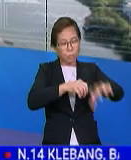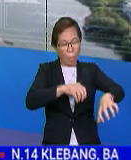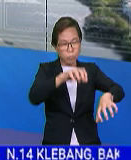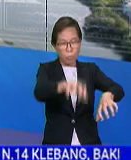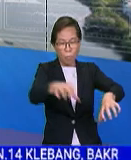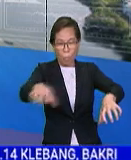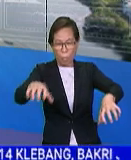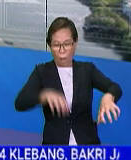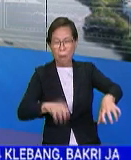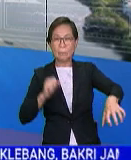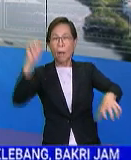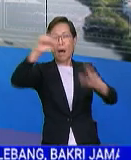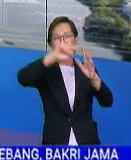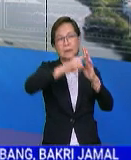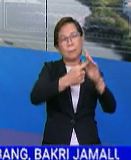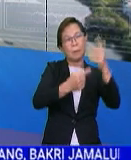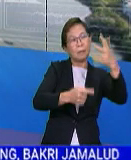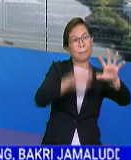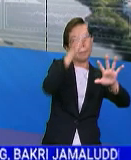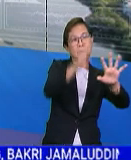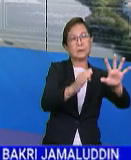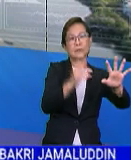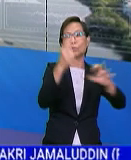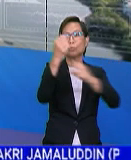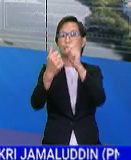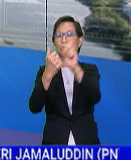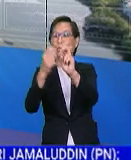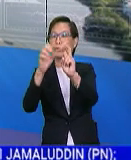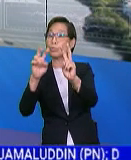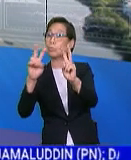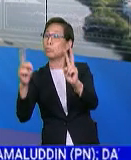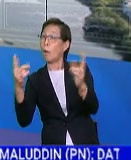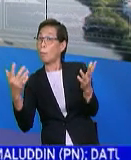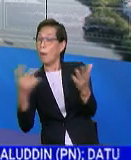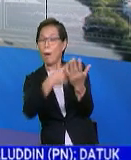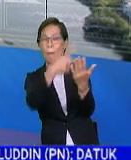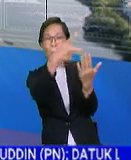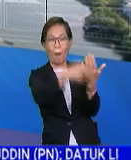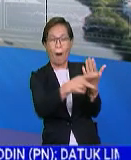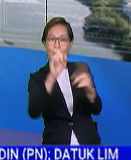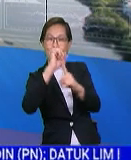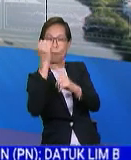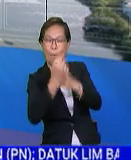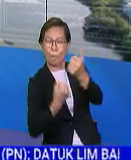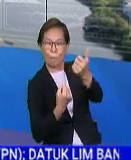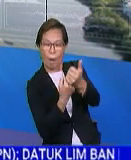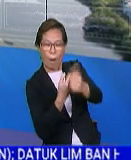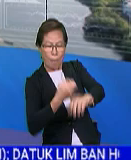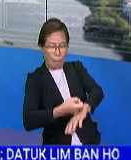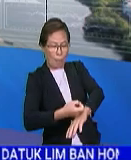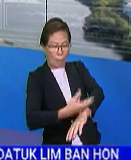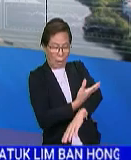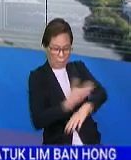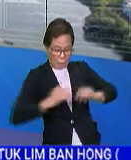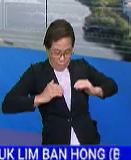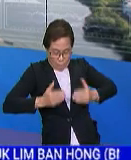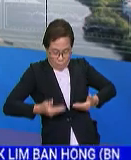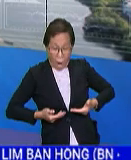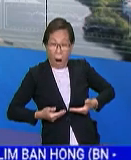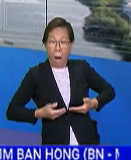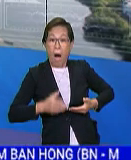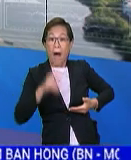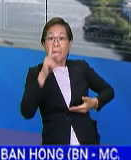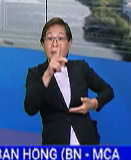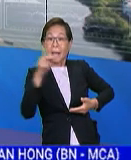di Sabah mulai 15 Januari tahun depan ia hasil inisiatif persatuan sokongan kanser payu dara Kinabalu dengan